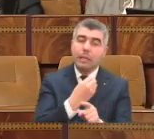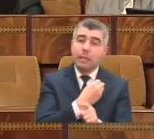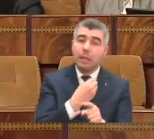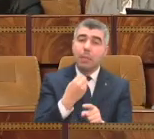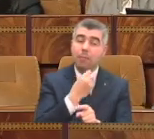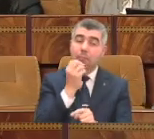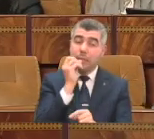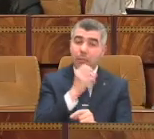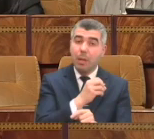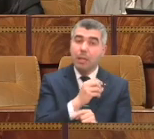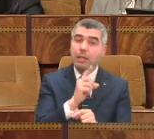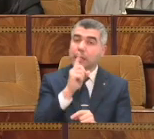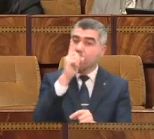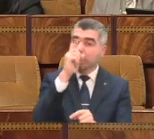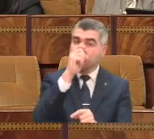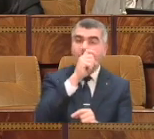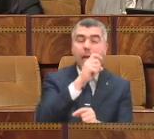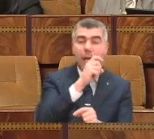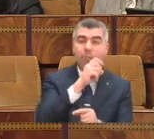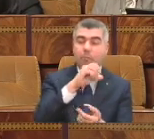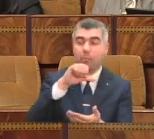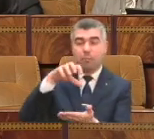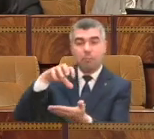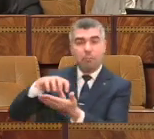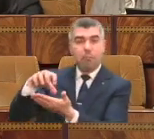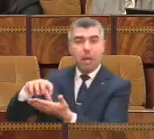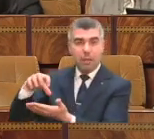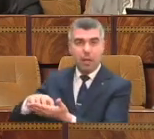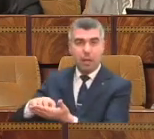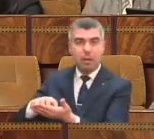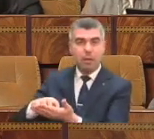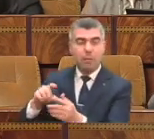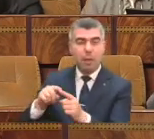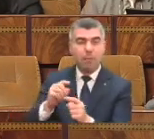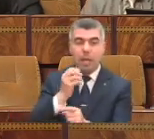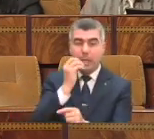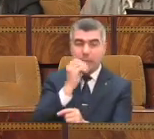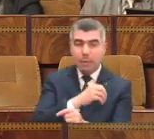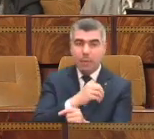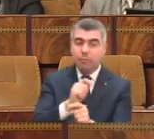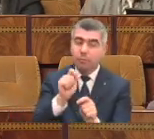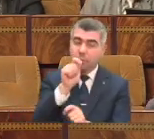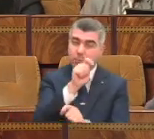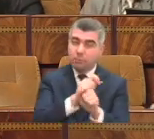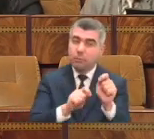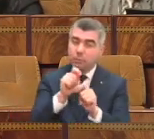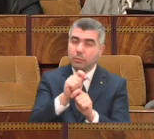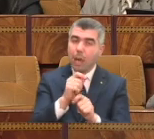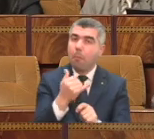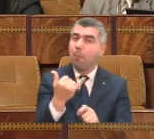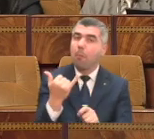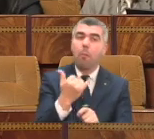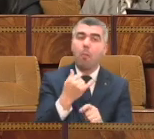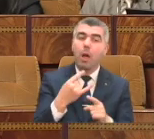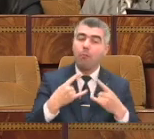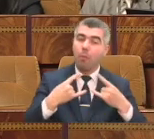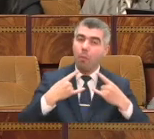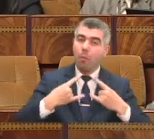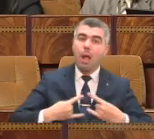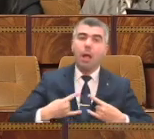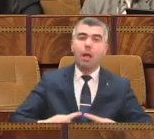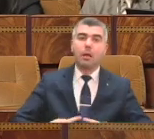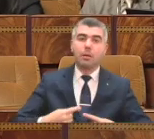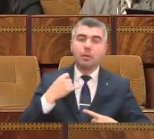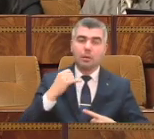اللي كيكون المصدر ديالها أيضا في بعض هذه المطارح. النفايات الطبية كتطلب معالجة خاصة، لكن جميع النفايات والمنقبين في المطارح